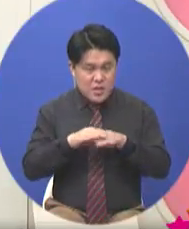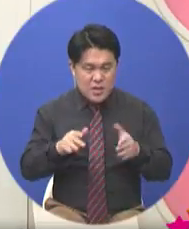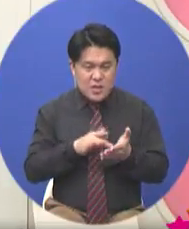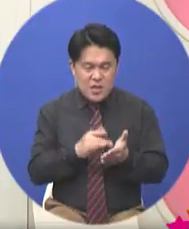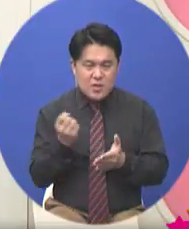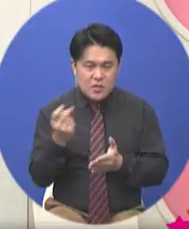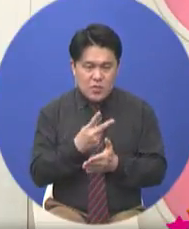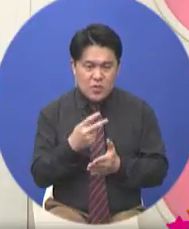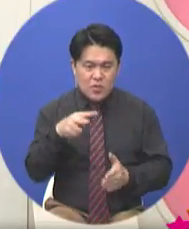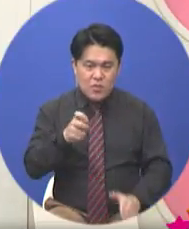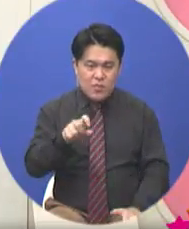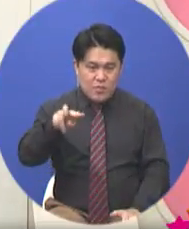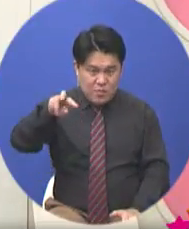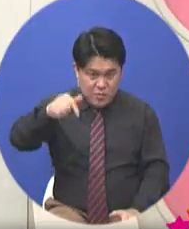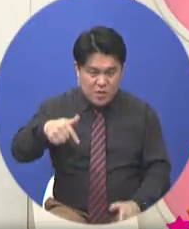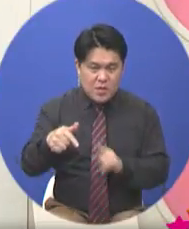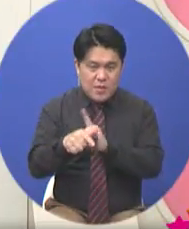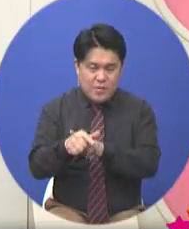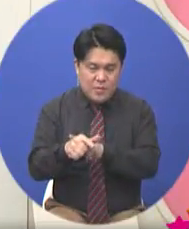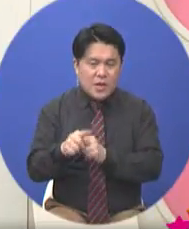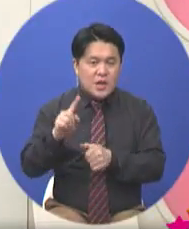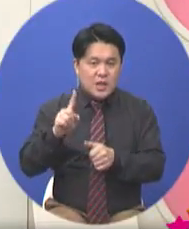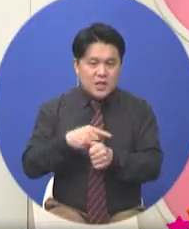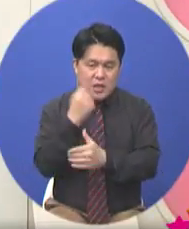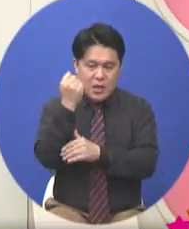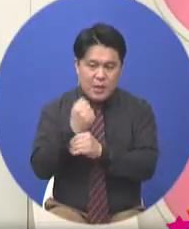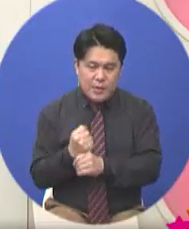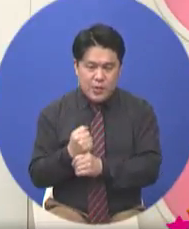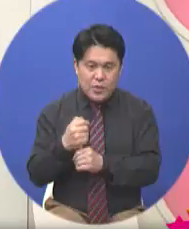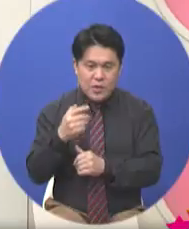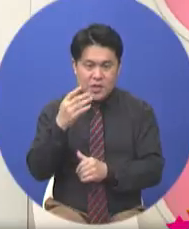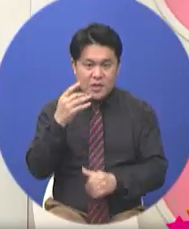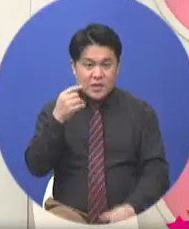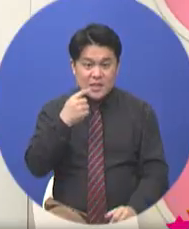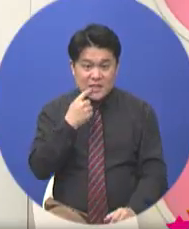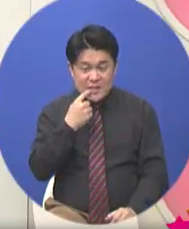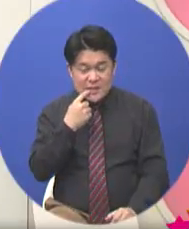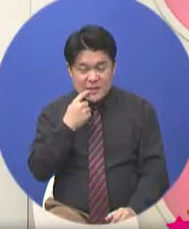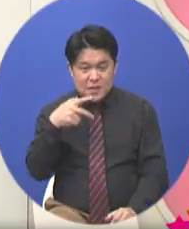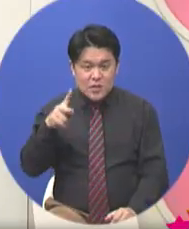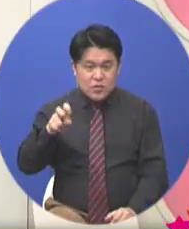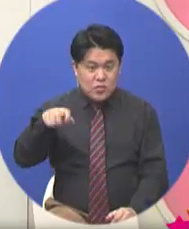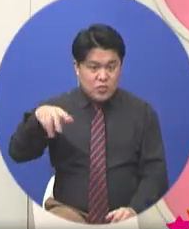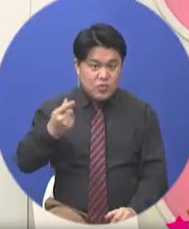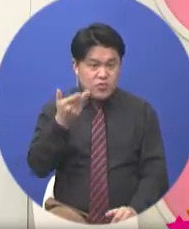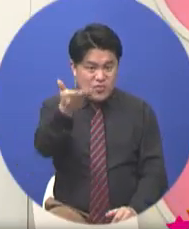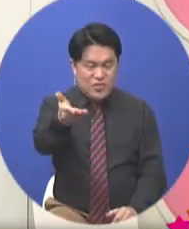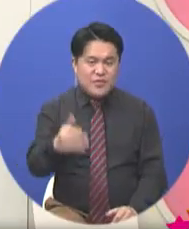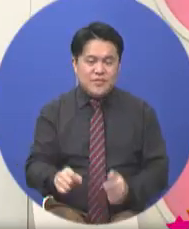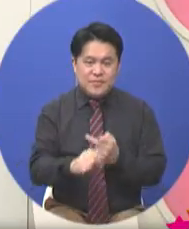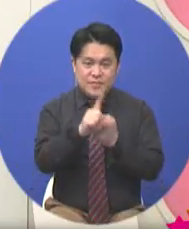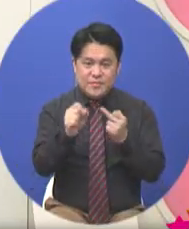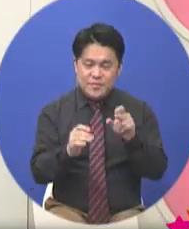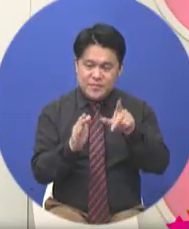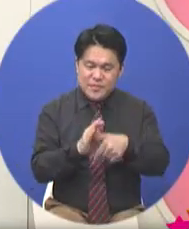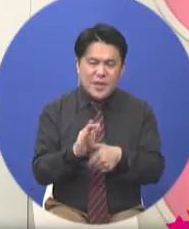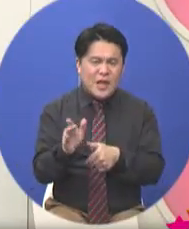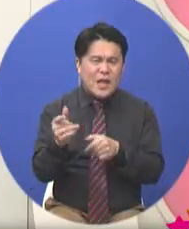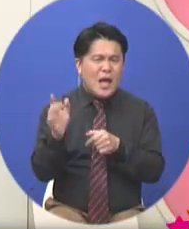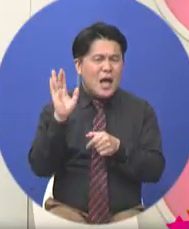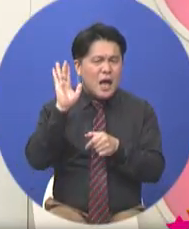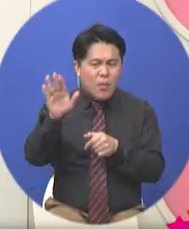발효 식초 숨초를 드리고 있습니다. 네. 네. 그래요. 이제 12월도 얼마